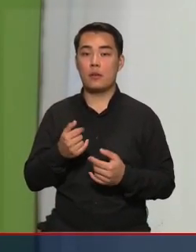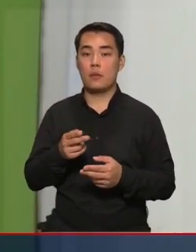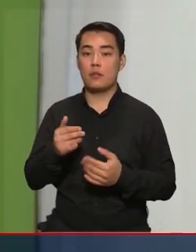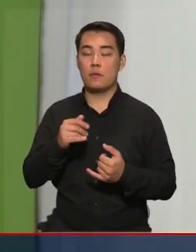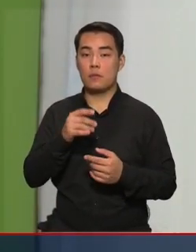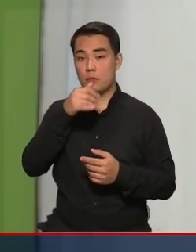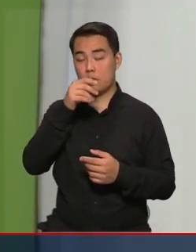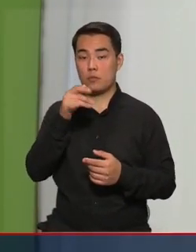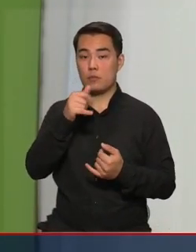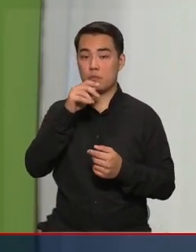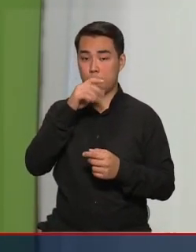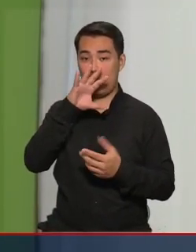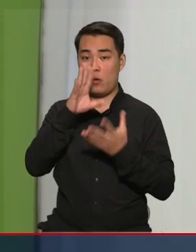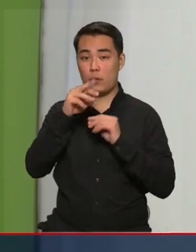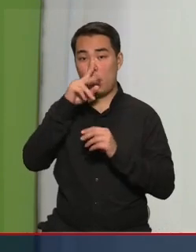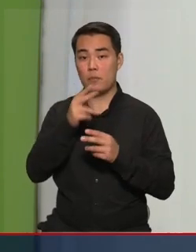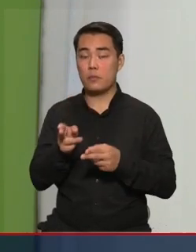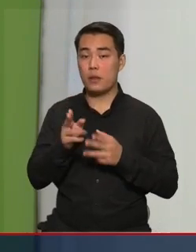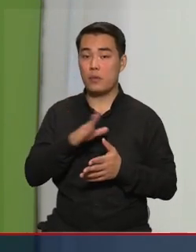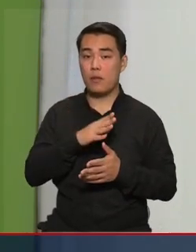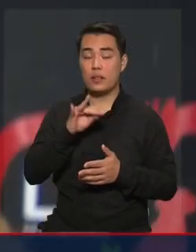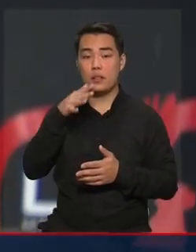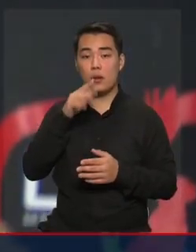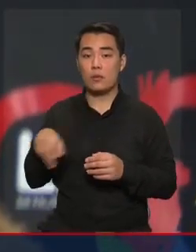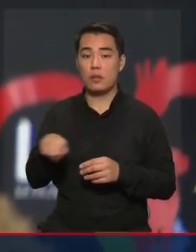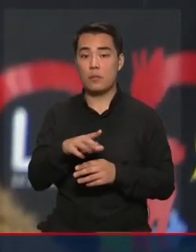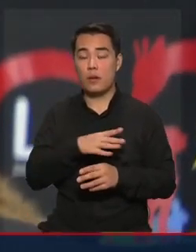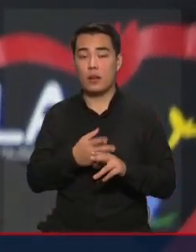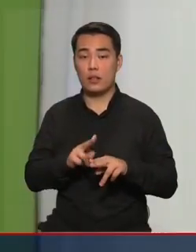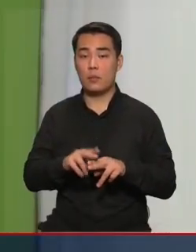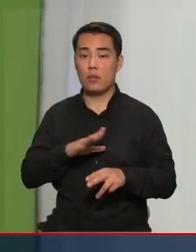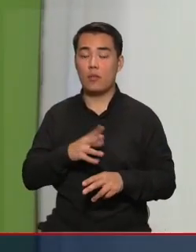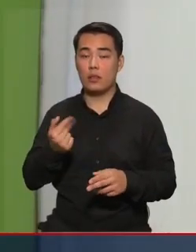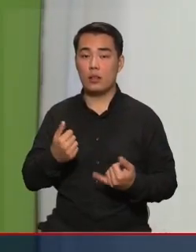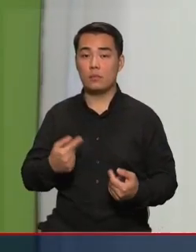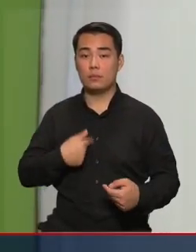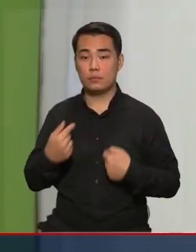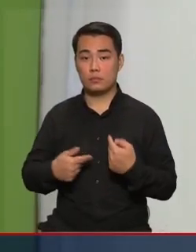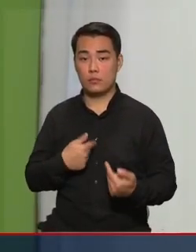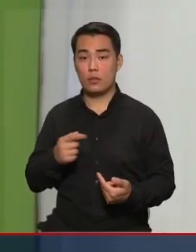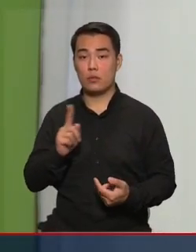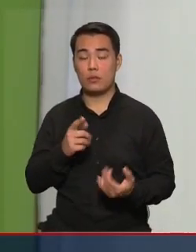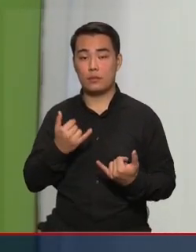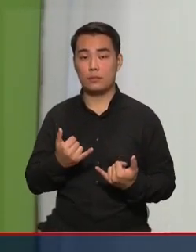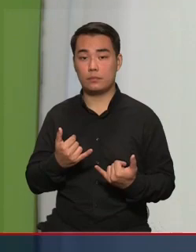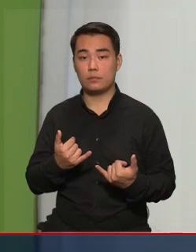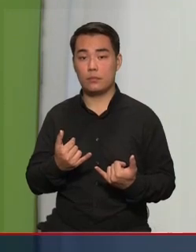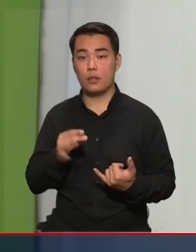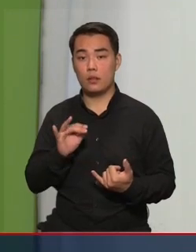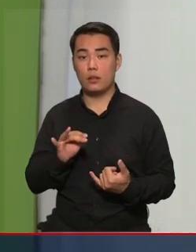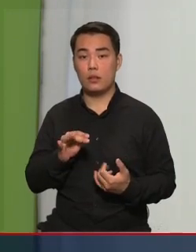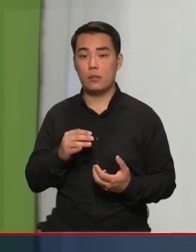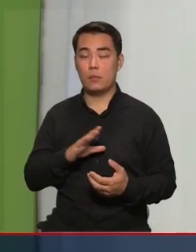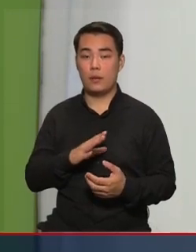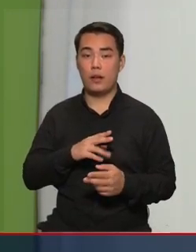ту сторону, и оттуда выскакивает собака. В таком случае, да, они страдают от этого, конечно, и